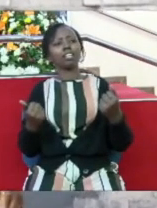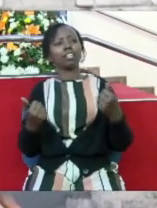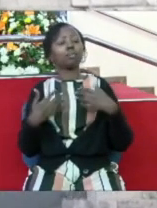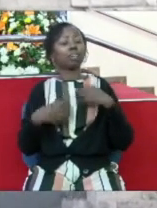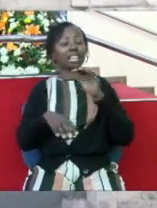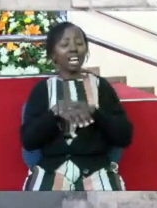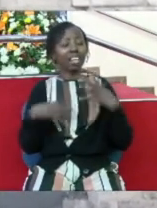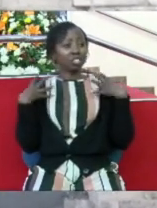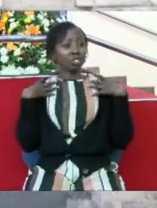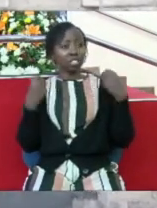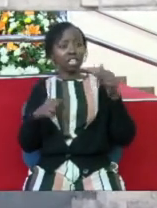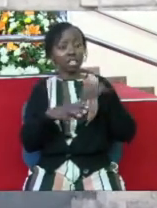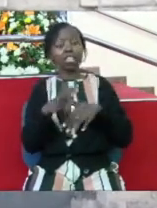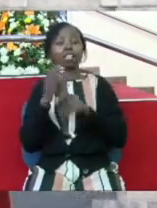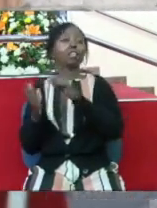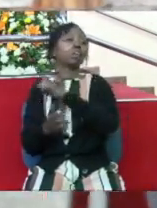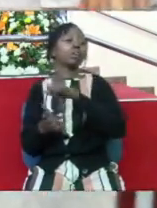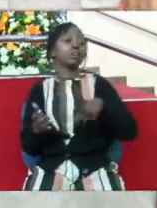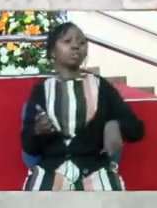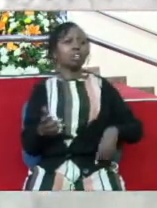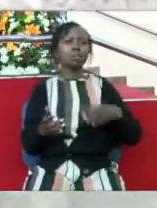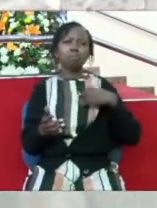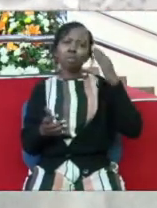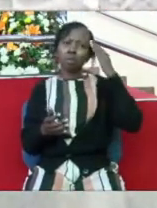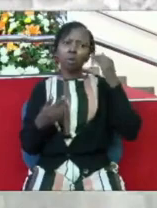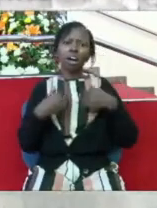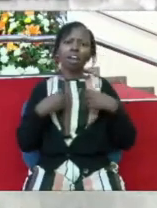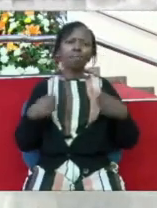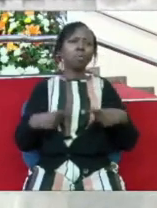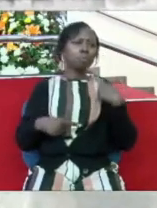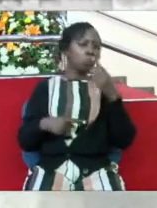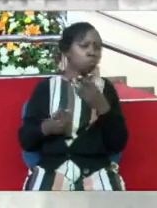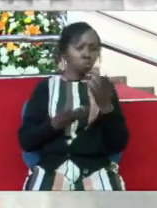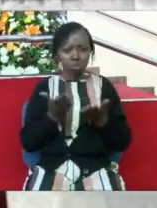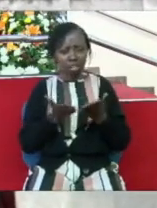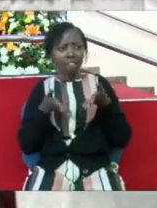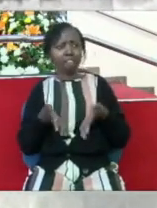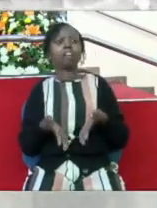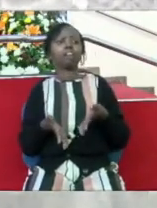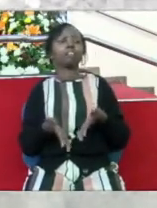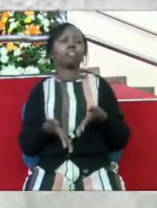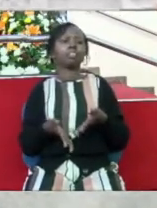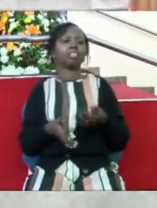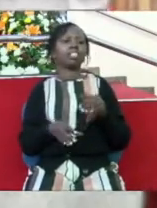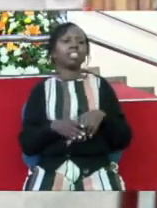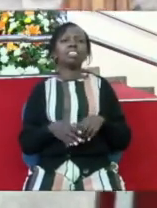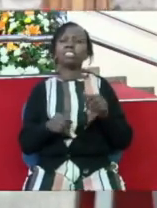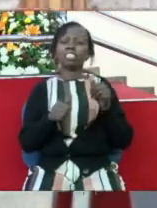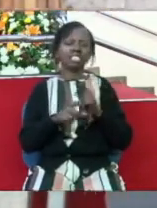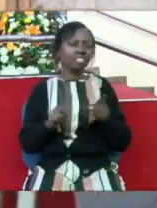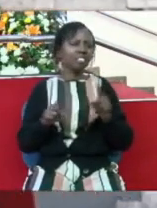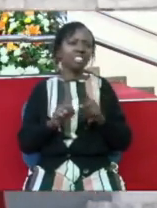in God. Ila uwezo utokao kwa Mungu. I know there are those who have been serving. Najua kuna wale ambao walikuwa na hudumu. In various capacities.